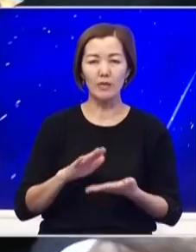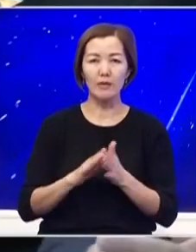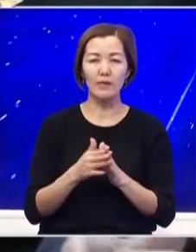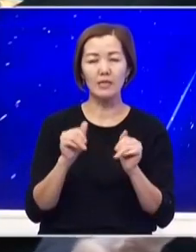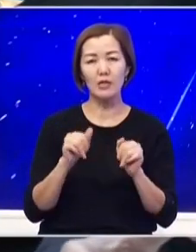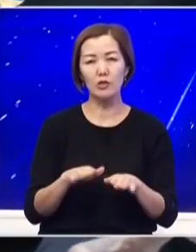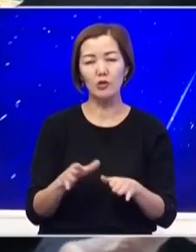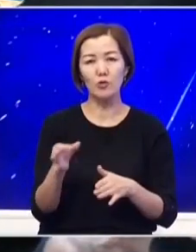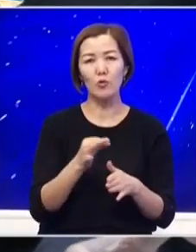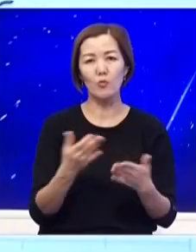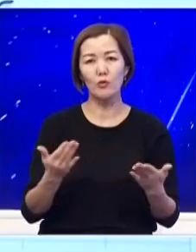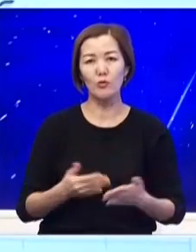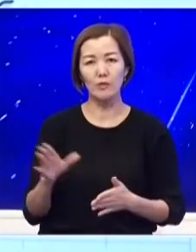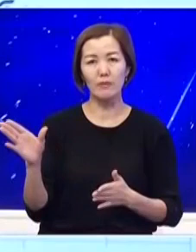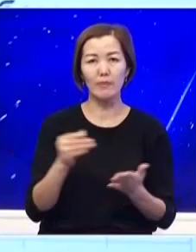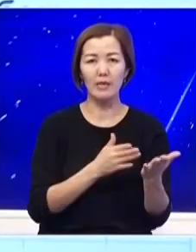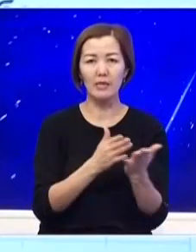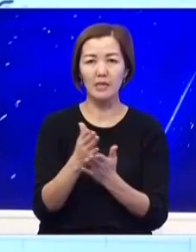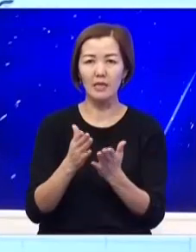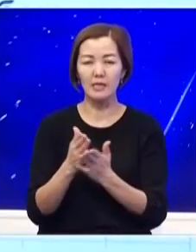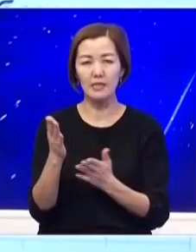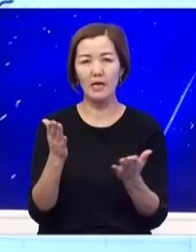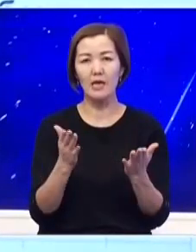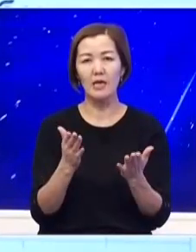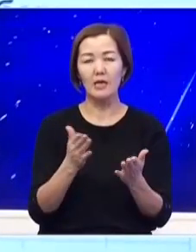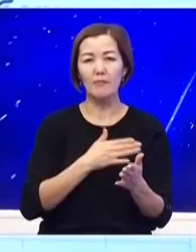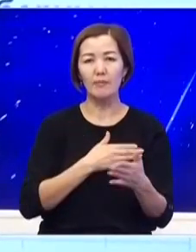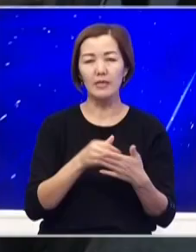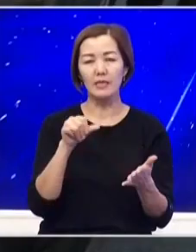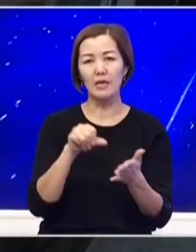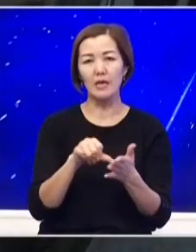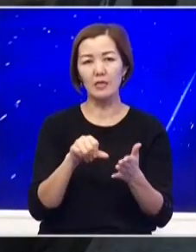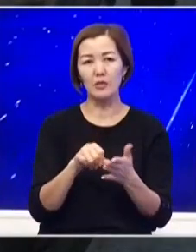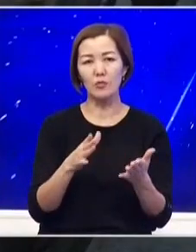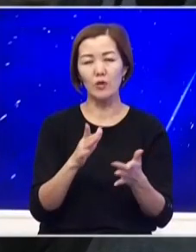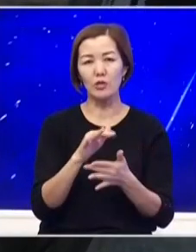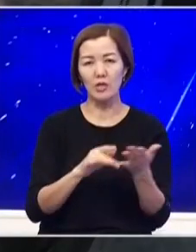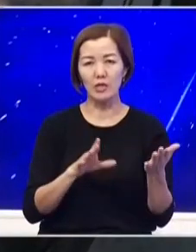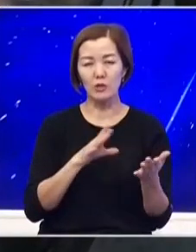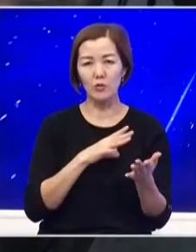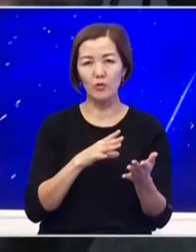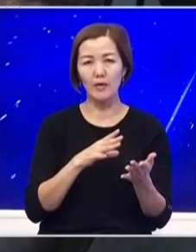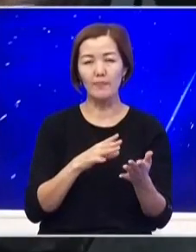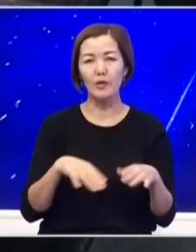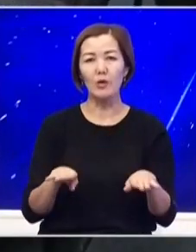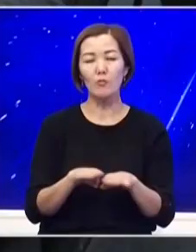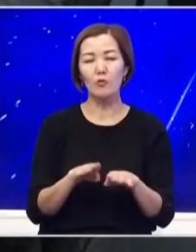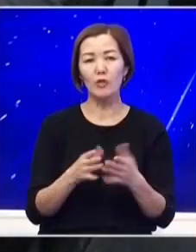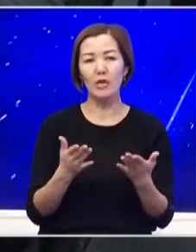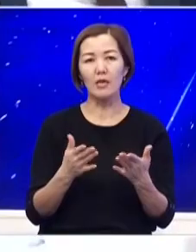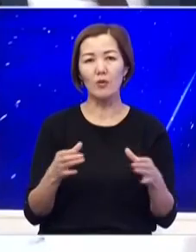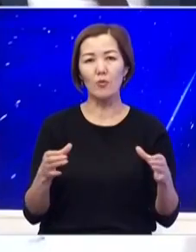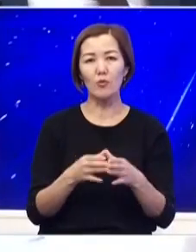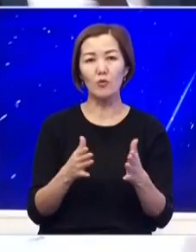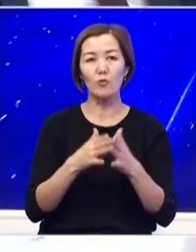шешуге облыс өмірінің барлық саласы мен құрылымдарына белсенді қатысуын жалғастыруда. Ал мұндай құзырлы орган